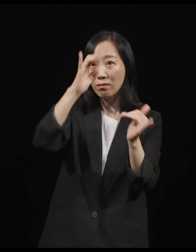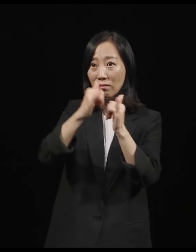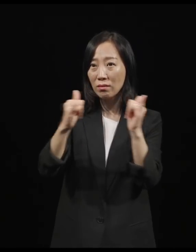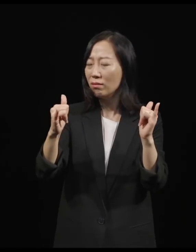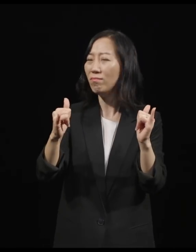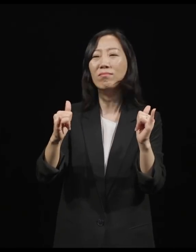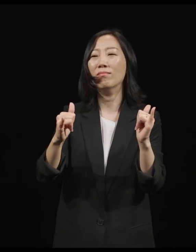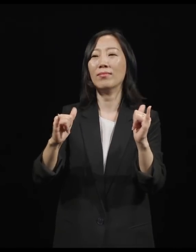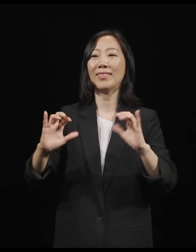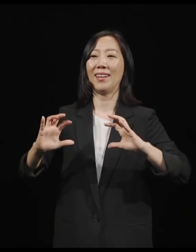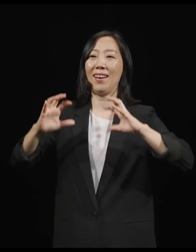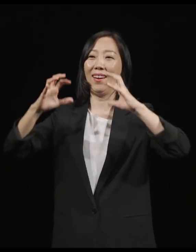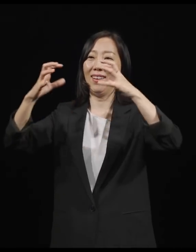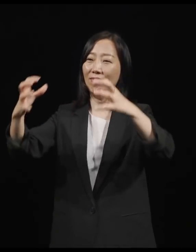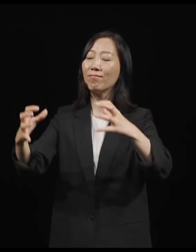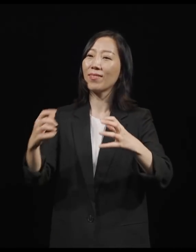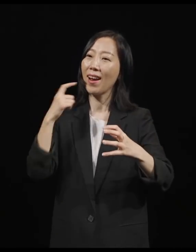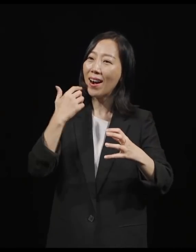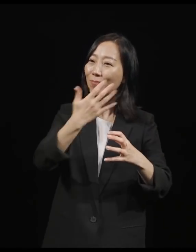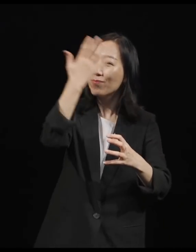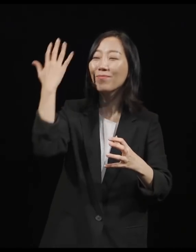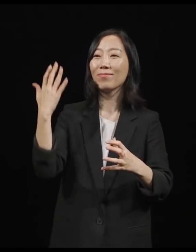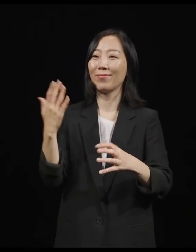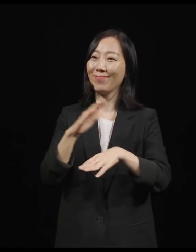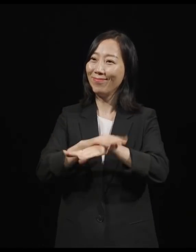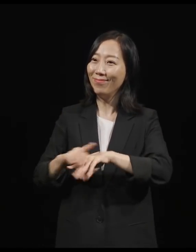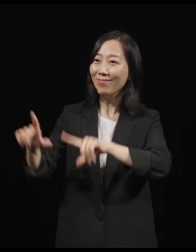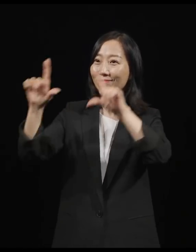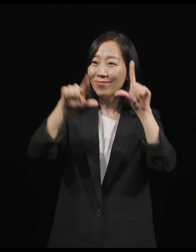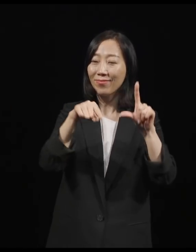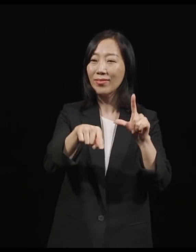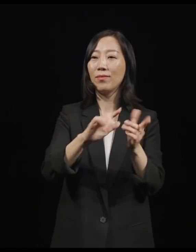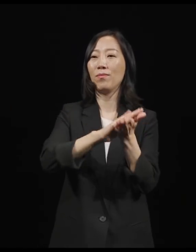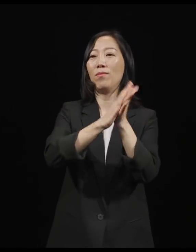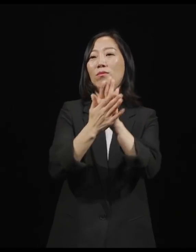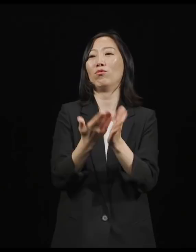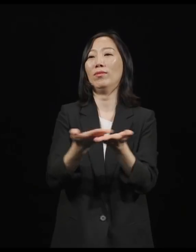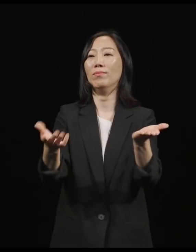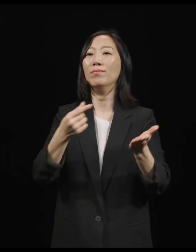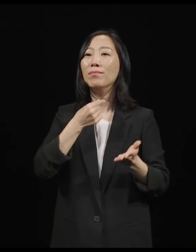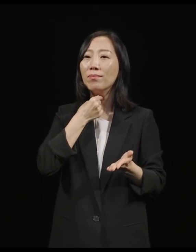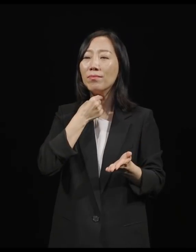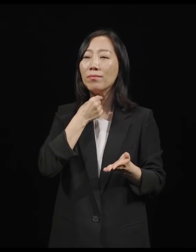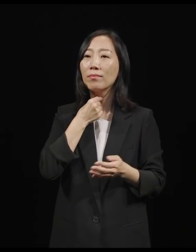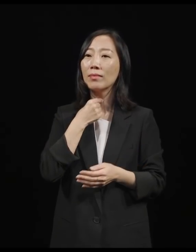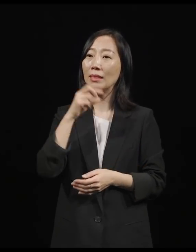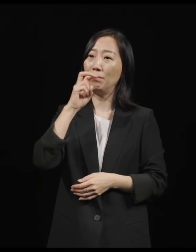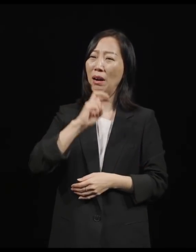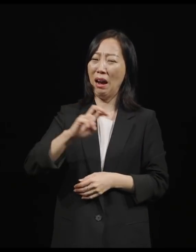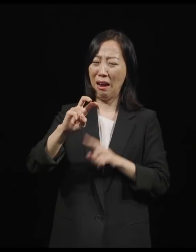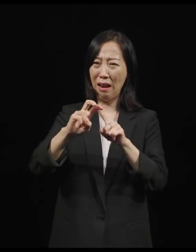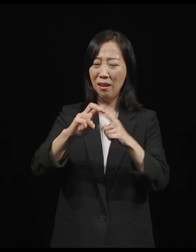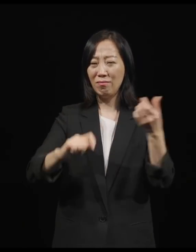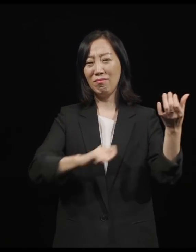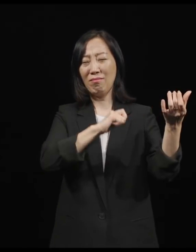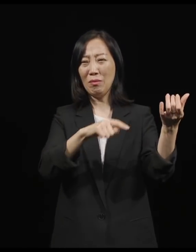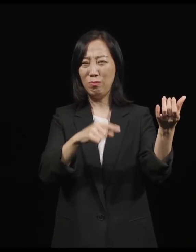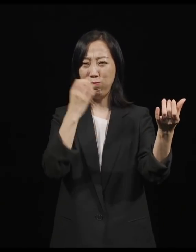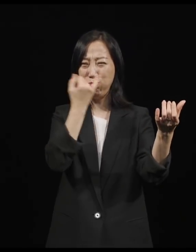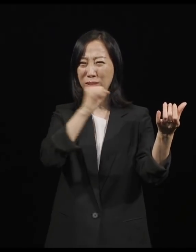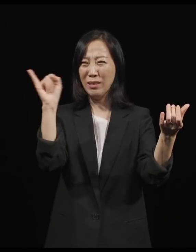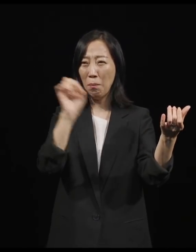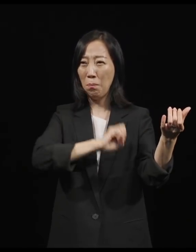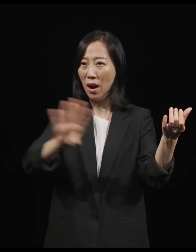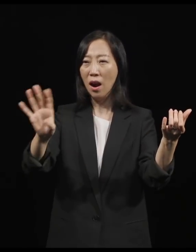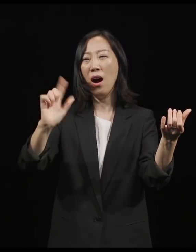나가는 조현병 환자로 살고 싶었습니다. 마치 음이 맞지 않아서 버려진 바이올린도 현을 잘 조율하면 음악을